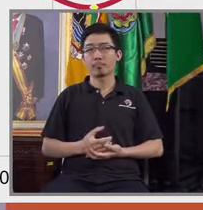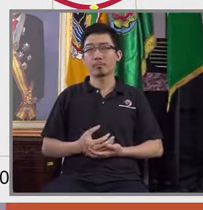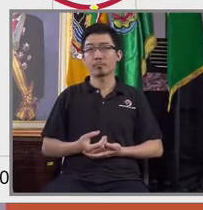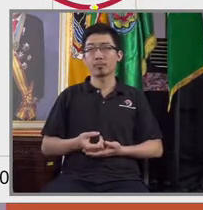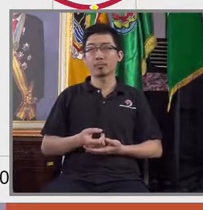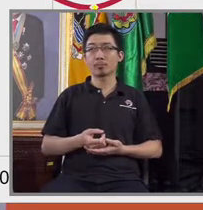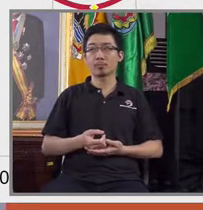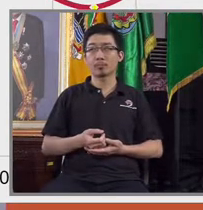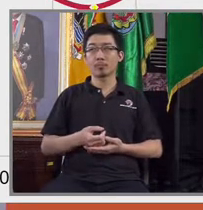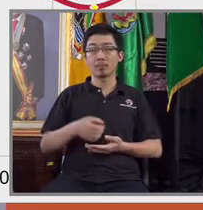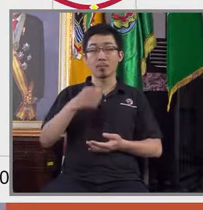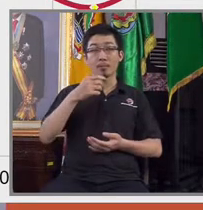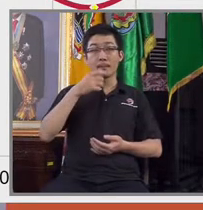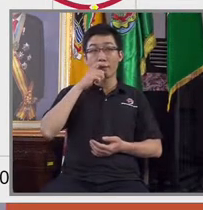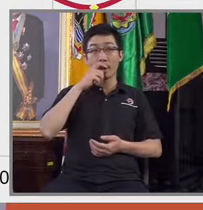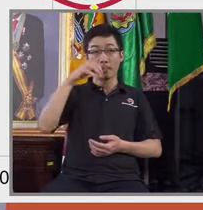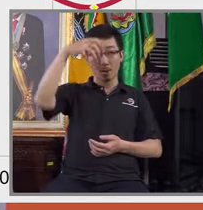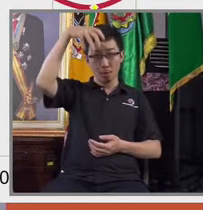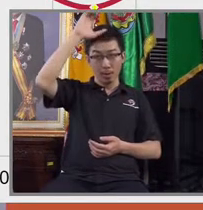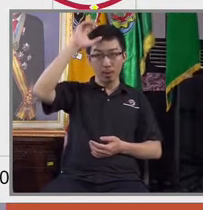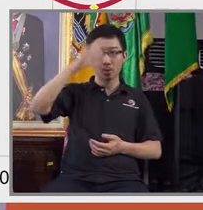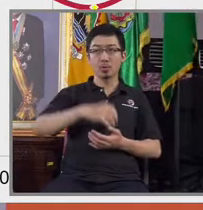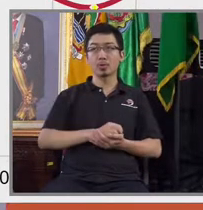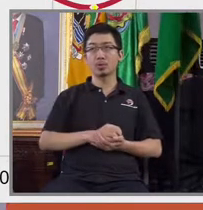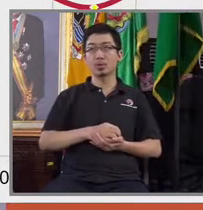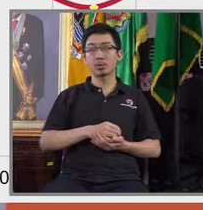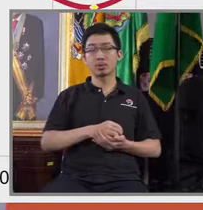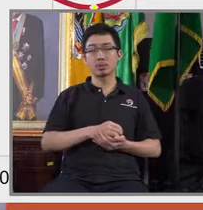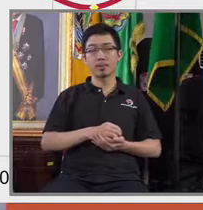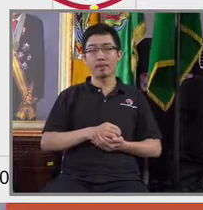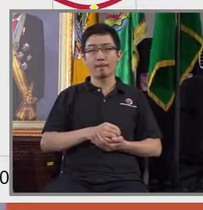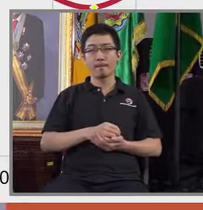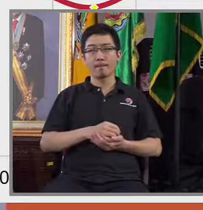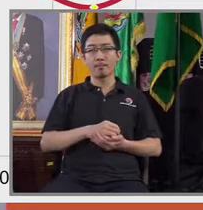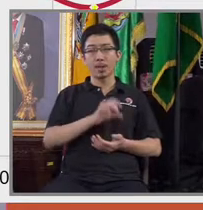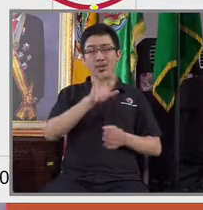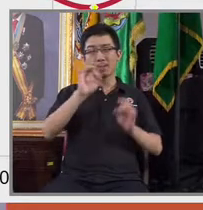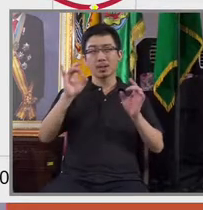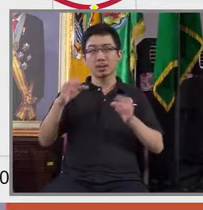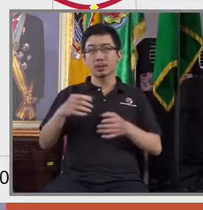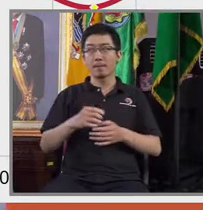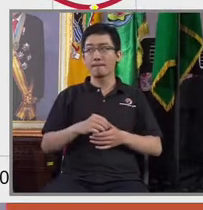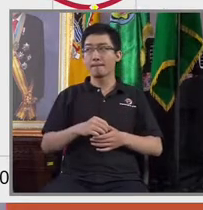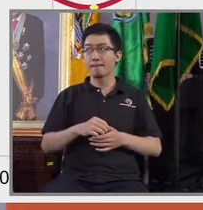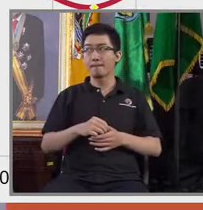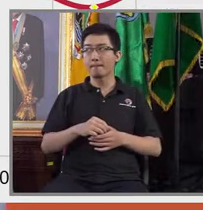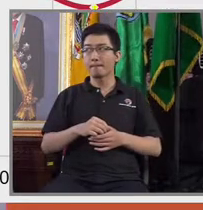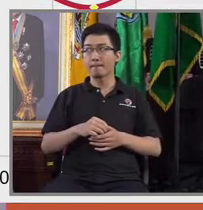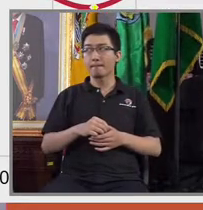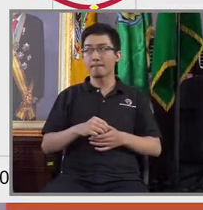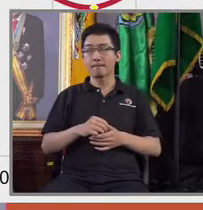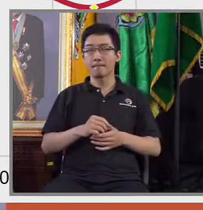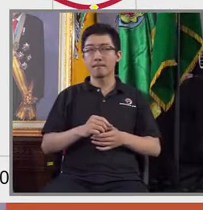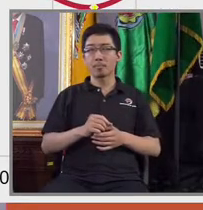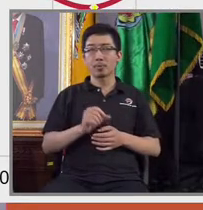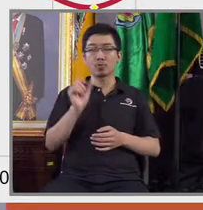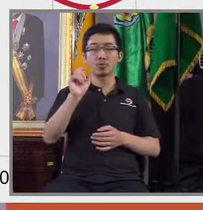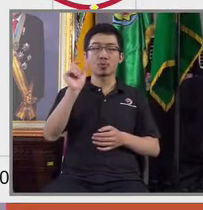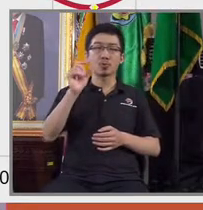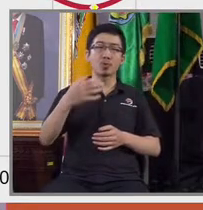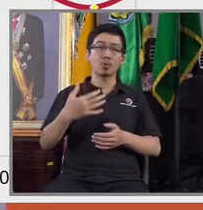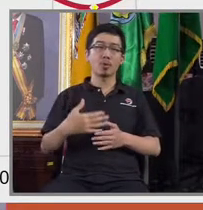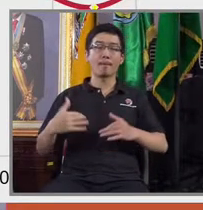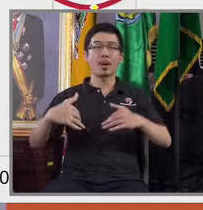Pimpinan Pak Bambang ini terutama peningkatan fasilitas yaitu 2 RSUD Baru pembangunan SMA